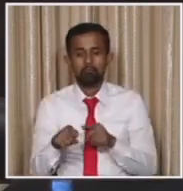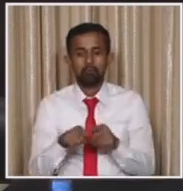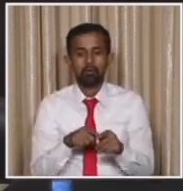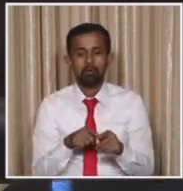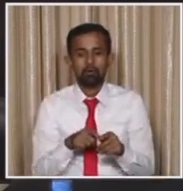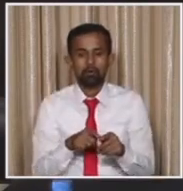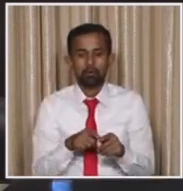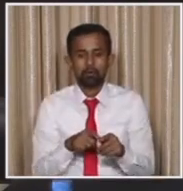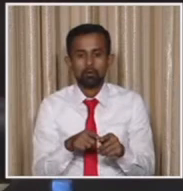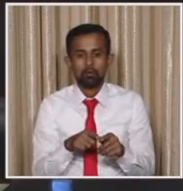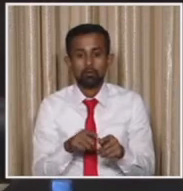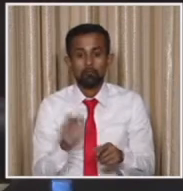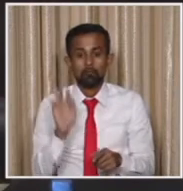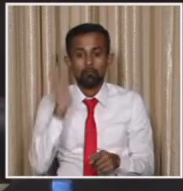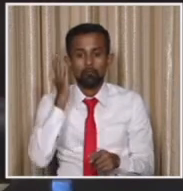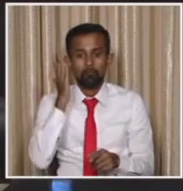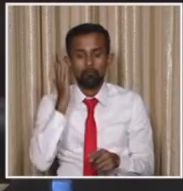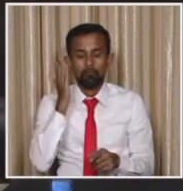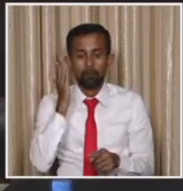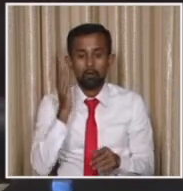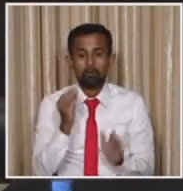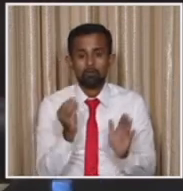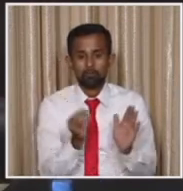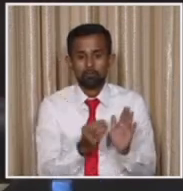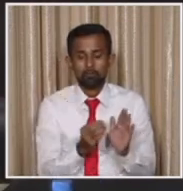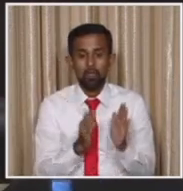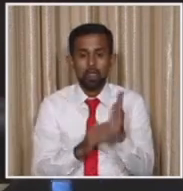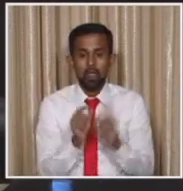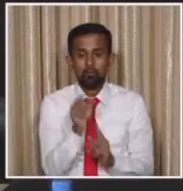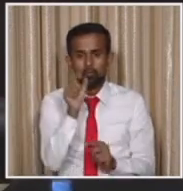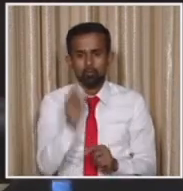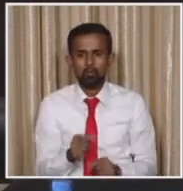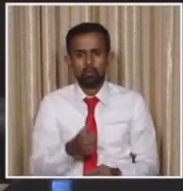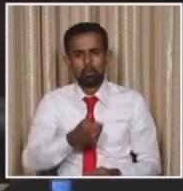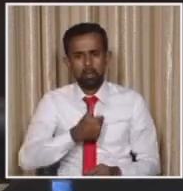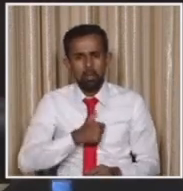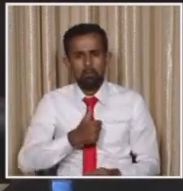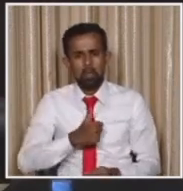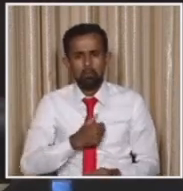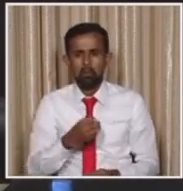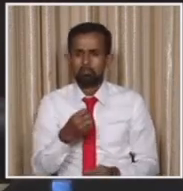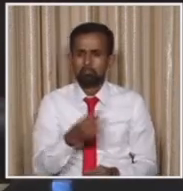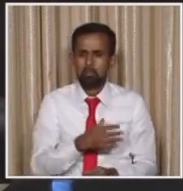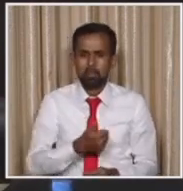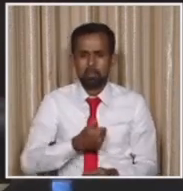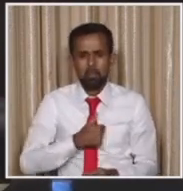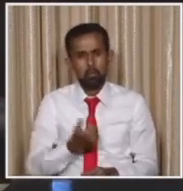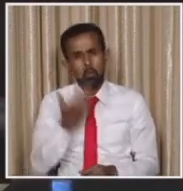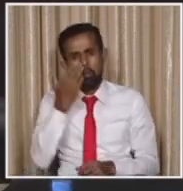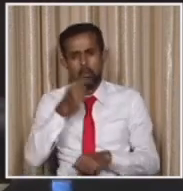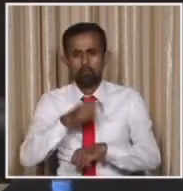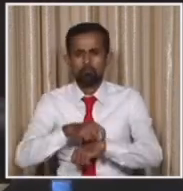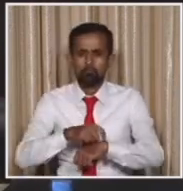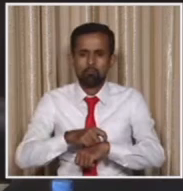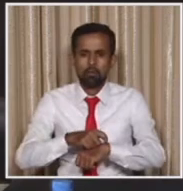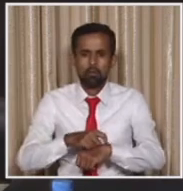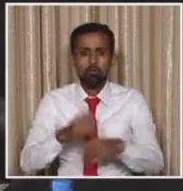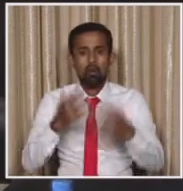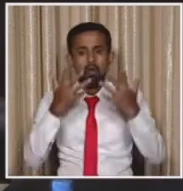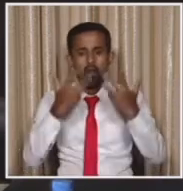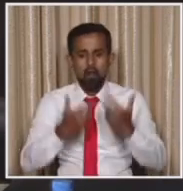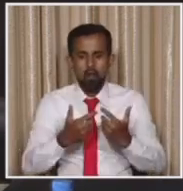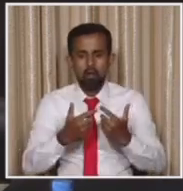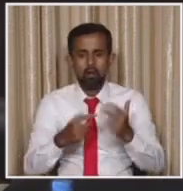මේ ස්පෙෂල් කොමෝඩිටි ලෙවි එක දාන්නේ. ඇමතිවරයාට ඕන විදිහට ඕන දවසකට ඕන වෙලා ඕන